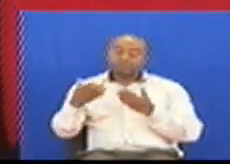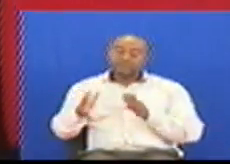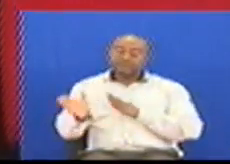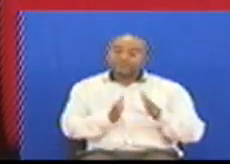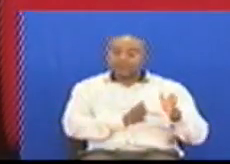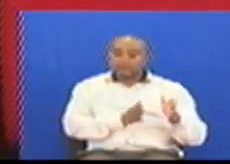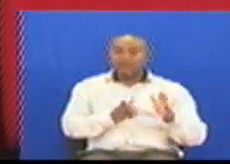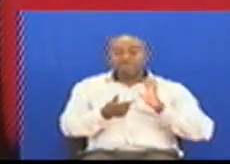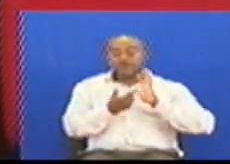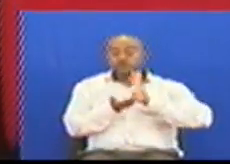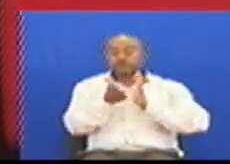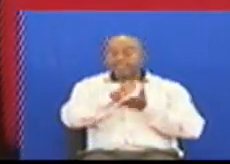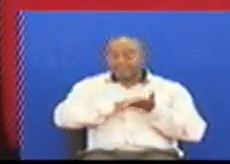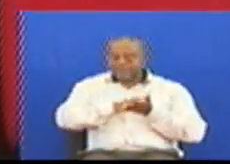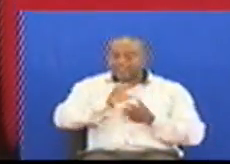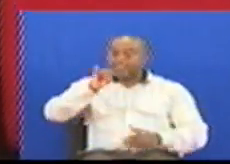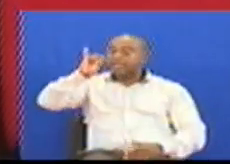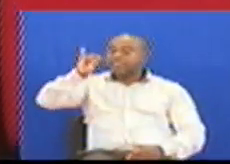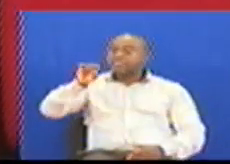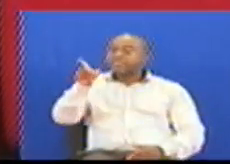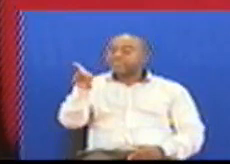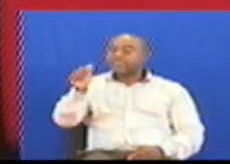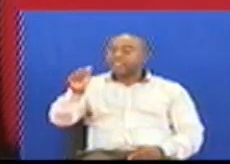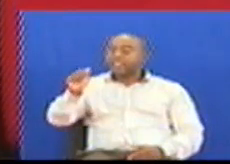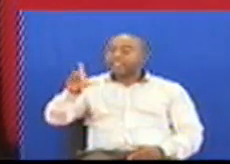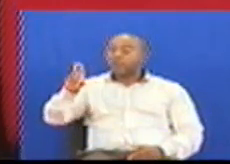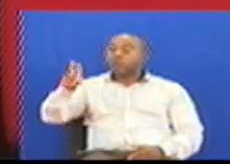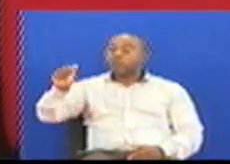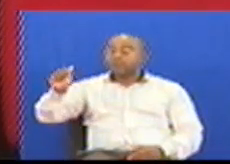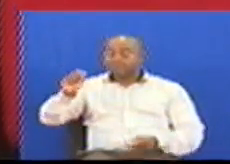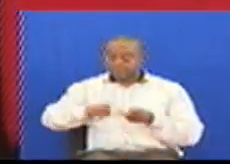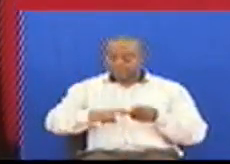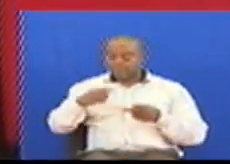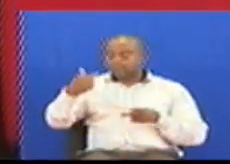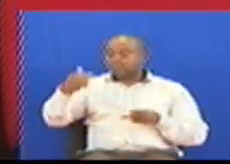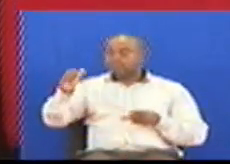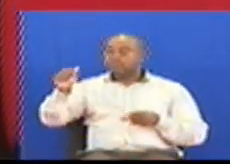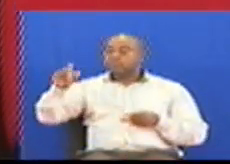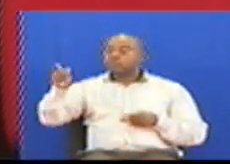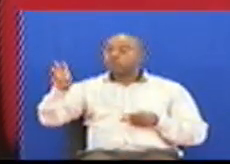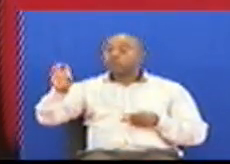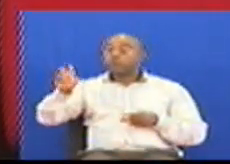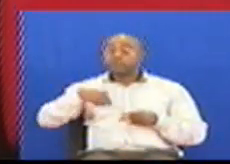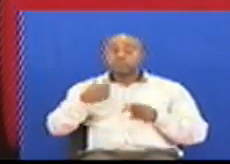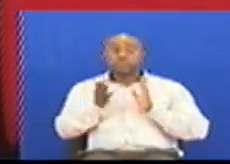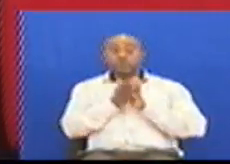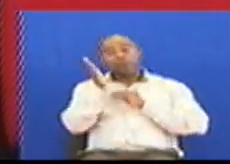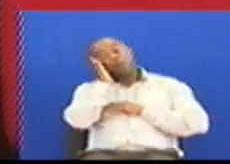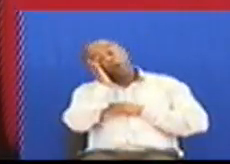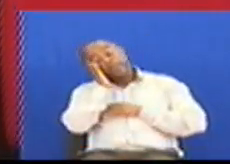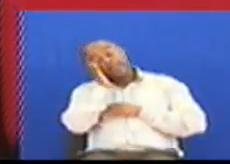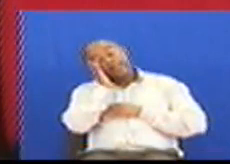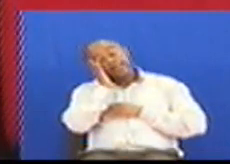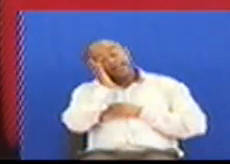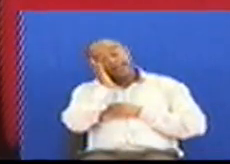ya Igalula, shule ya sekondari ya Tongwe ambayo inaomba mabweni, na